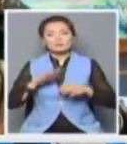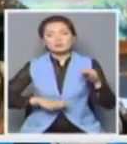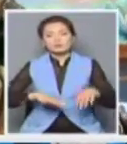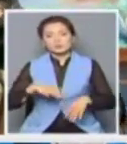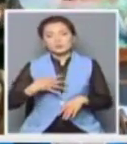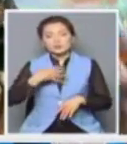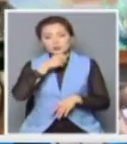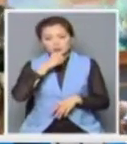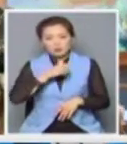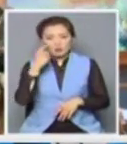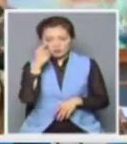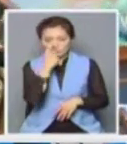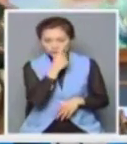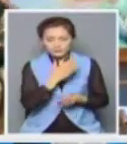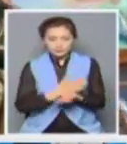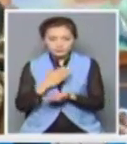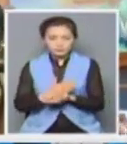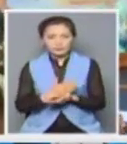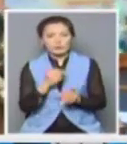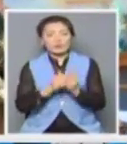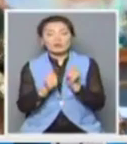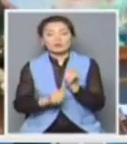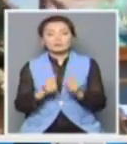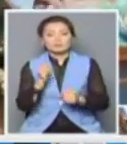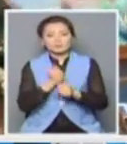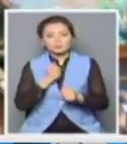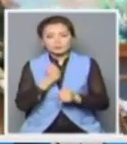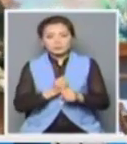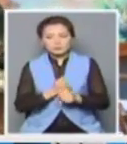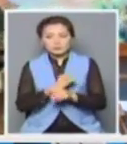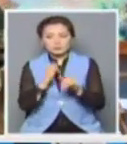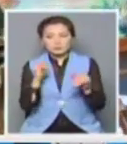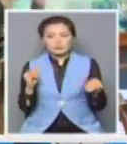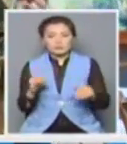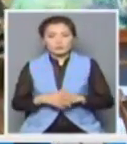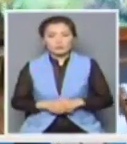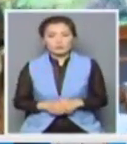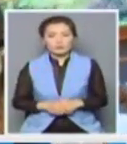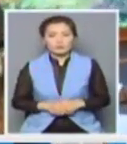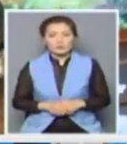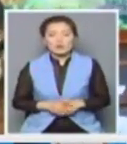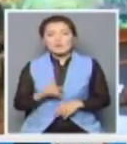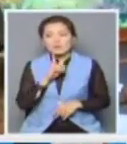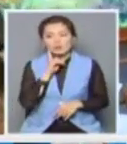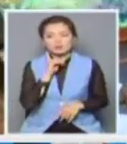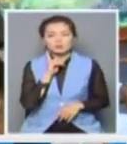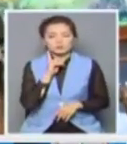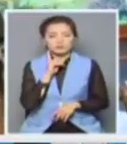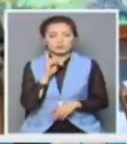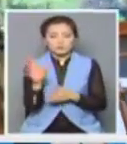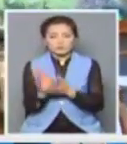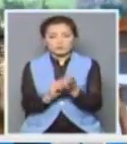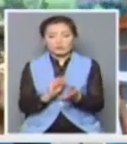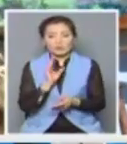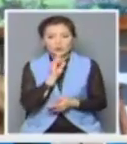жерде көз сол әрбір шебер, әрбір үлкен шебер ата мына жастар келешең ұрпақты